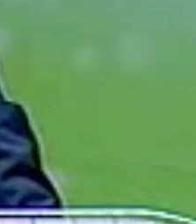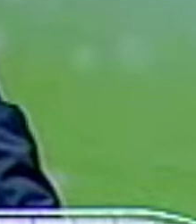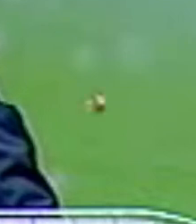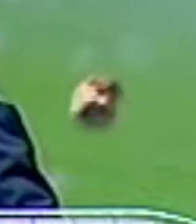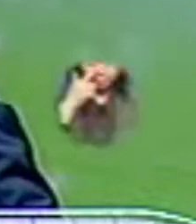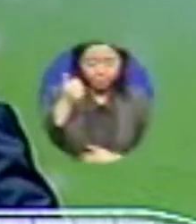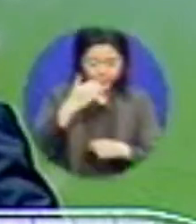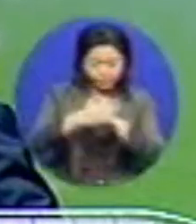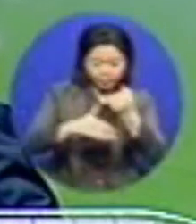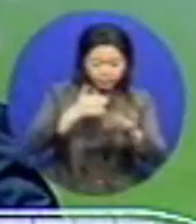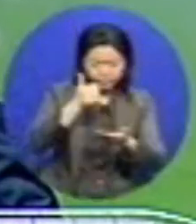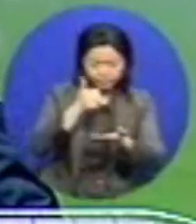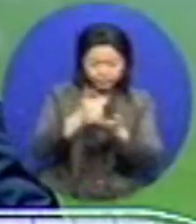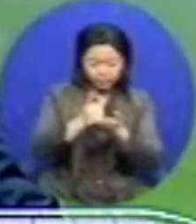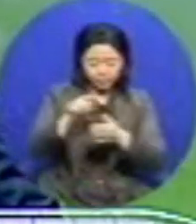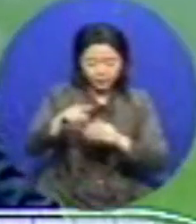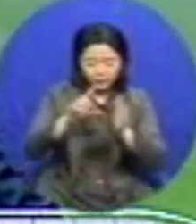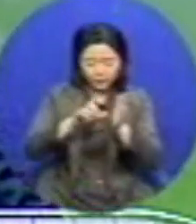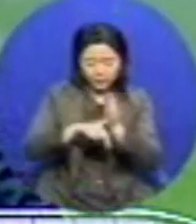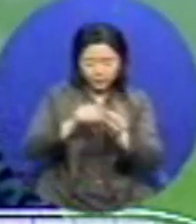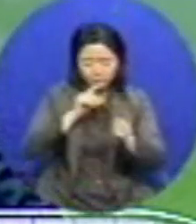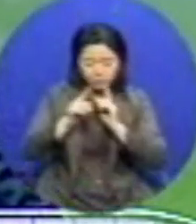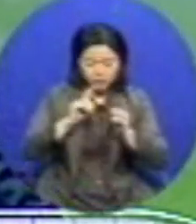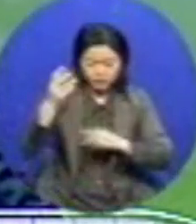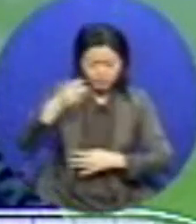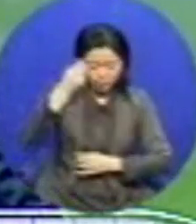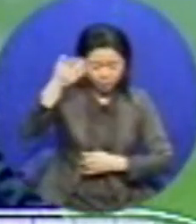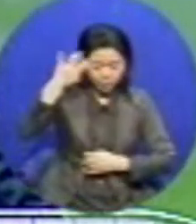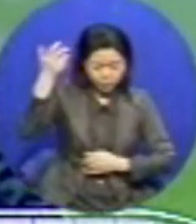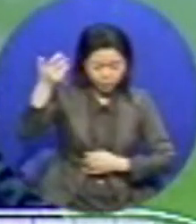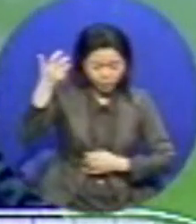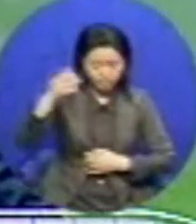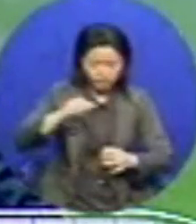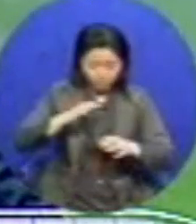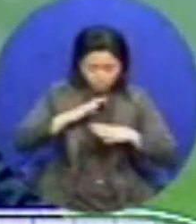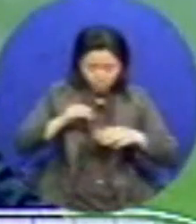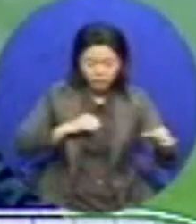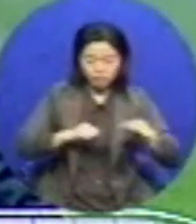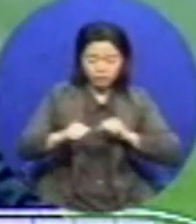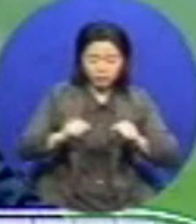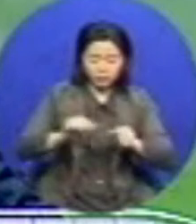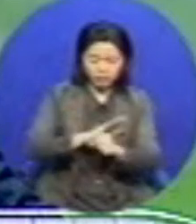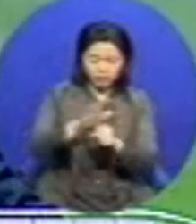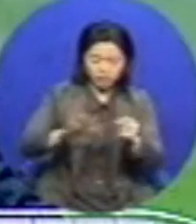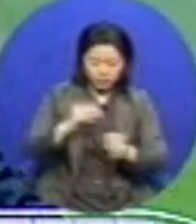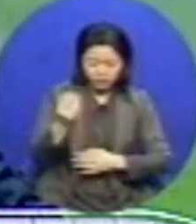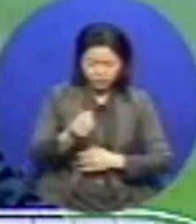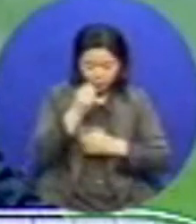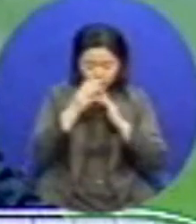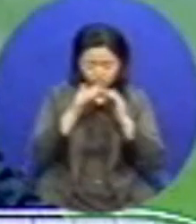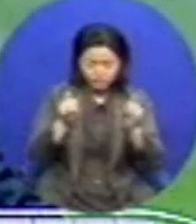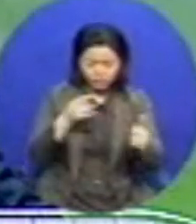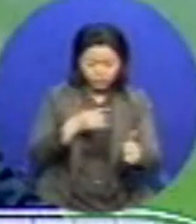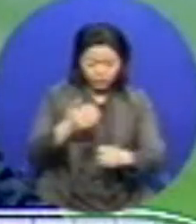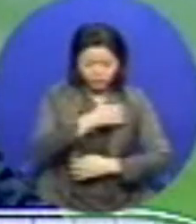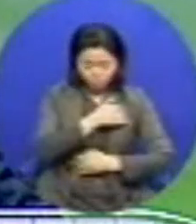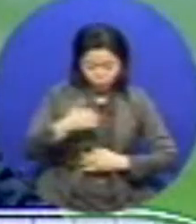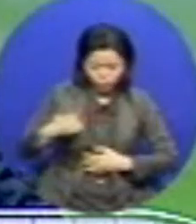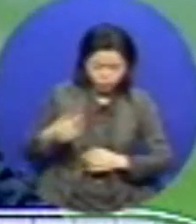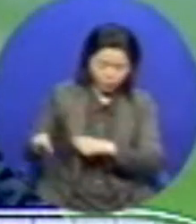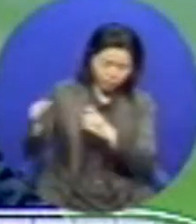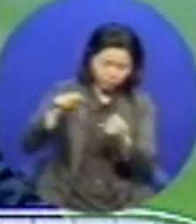아버지 하나님 이 시간에 말씀과 성령의 놀라운 역사를 사랑하는 성도들에게 총 만하게